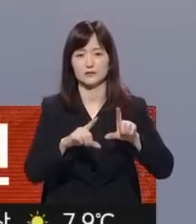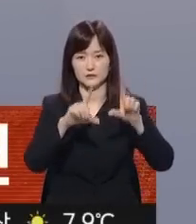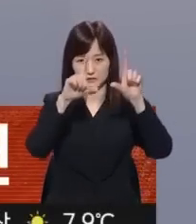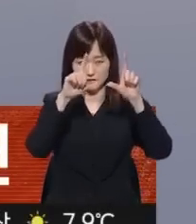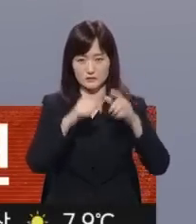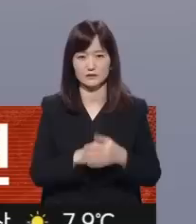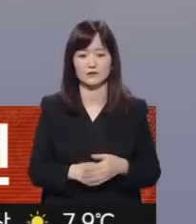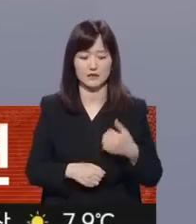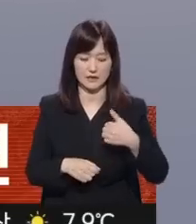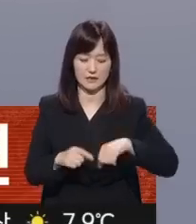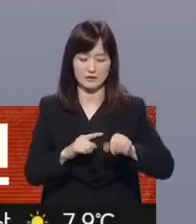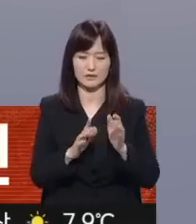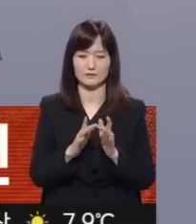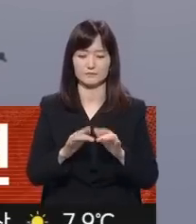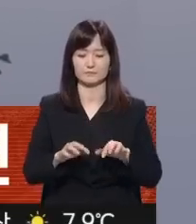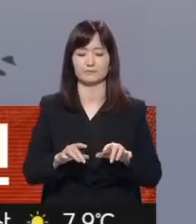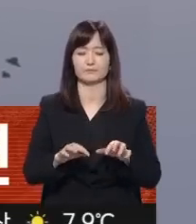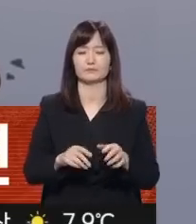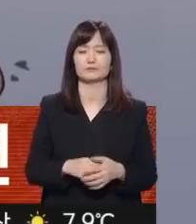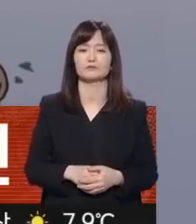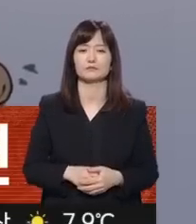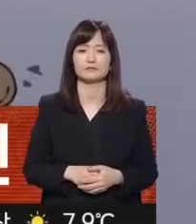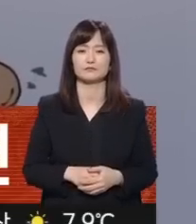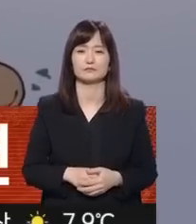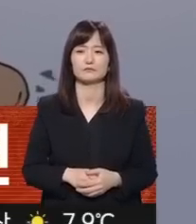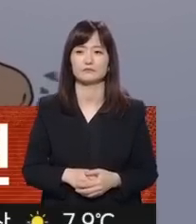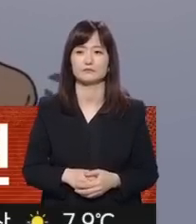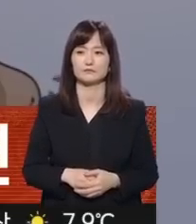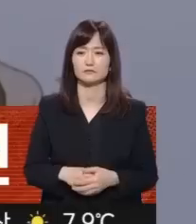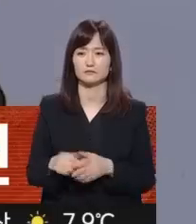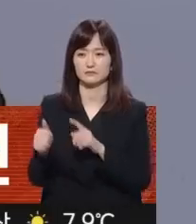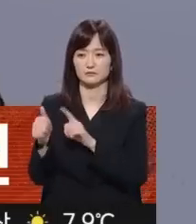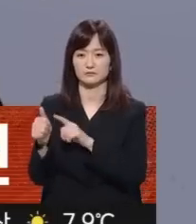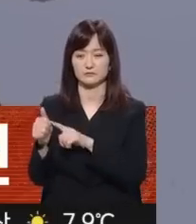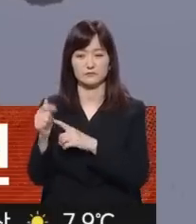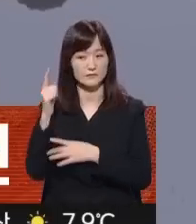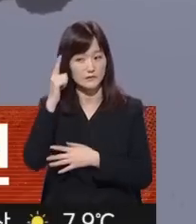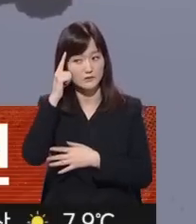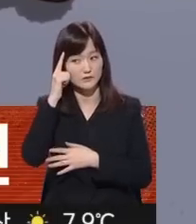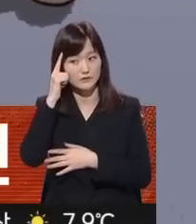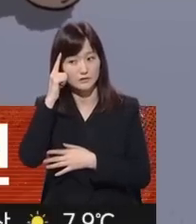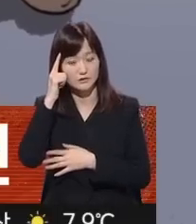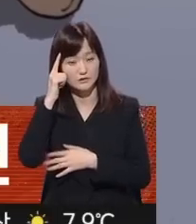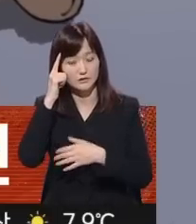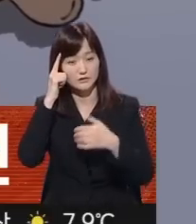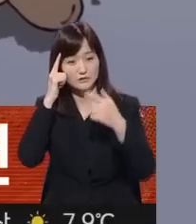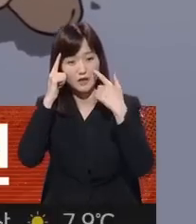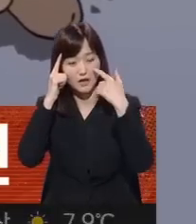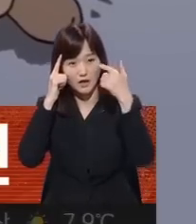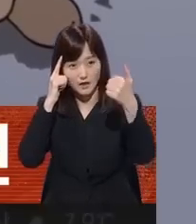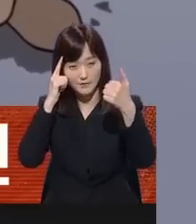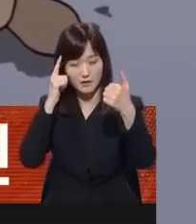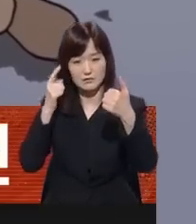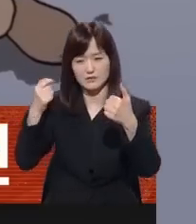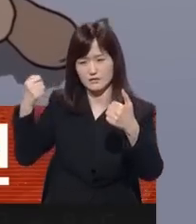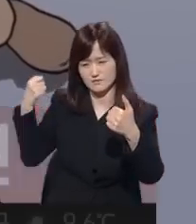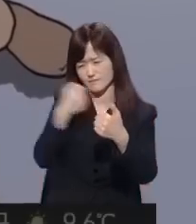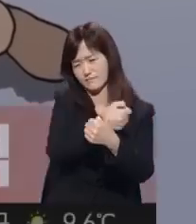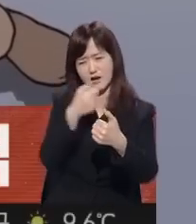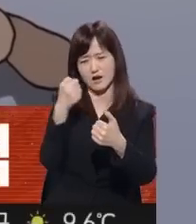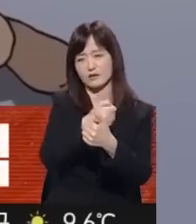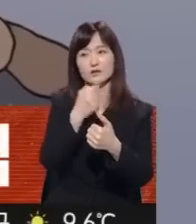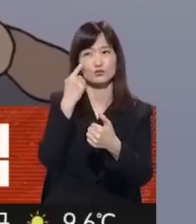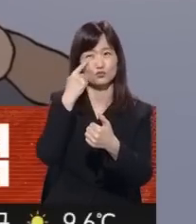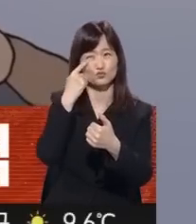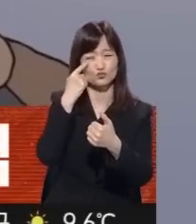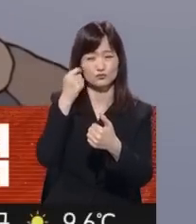아들이 글을 올렸습니다 그 아들 집 주장에 따르면요이 가해자는 휴대전화로 3분 동안이 아버지 그러니까 피해자의 눈